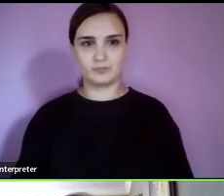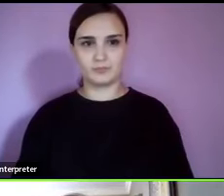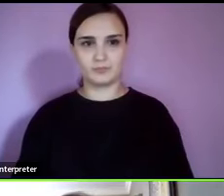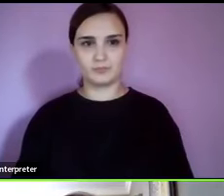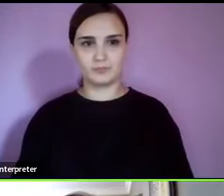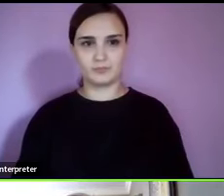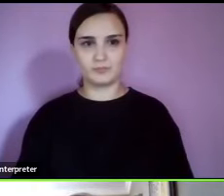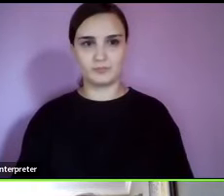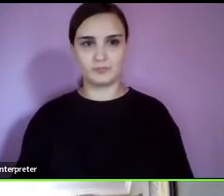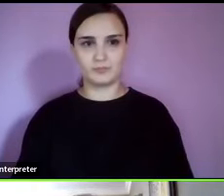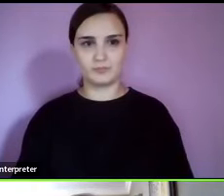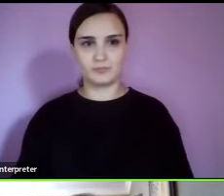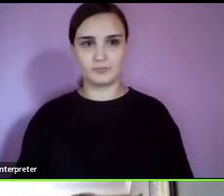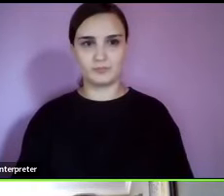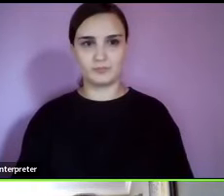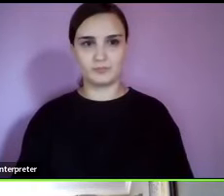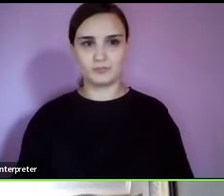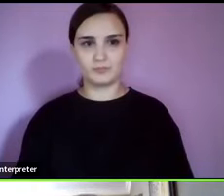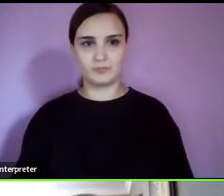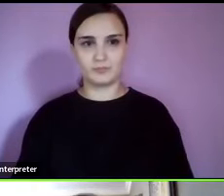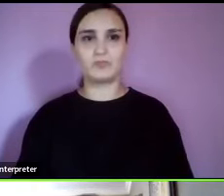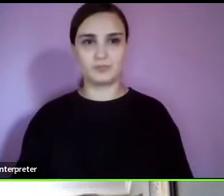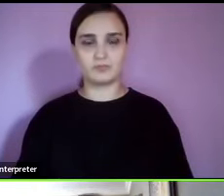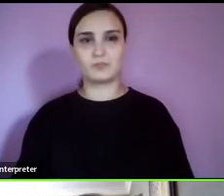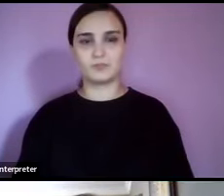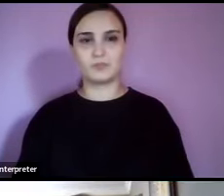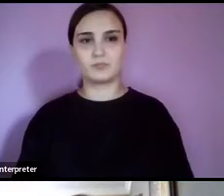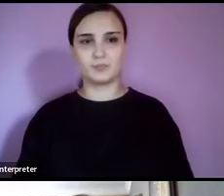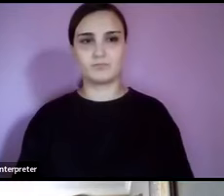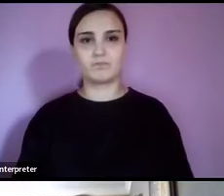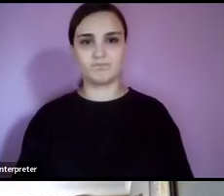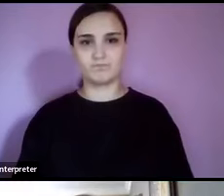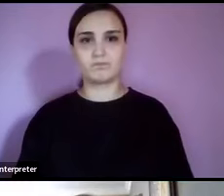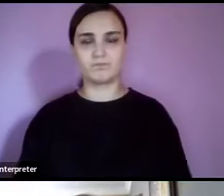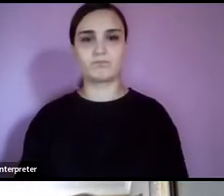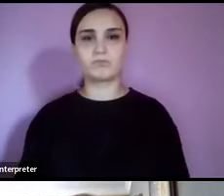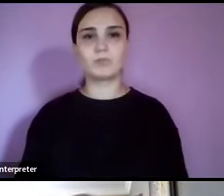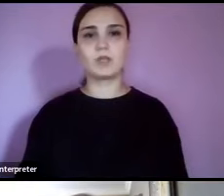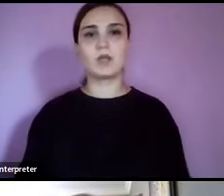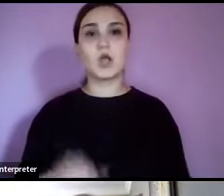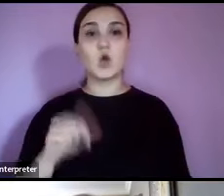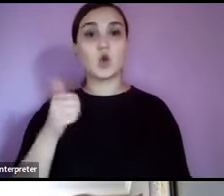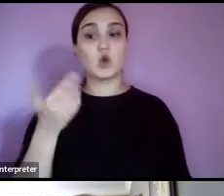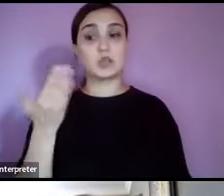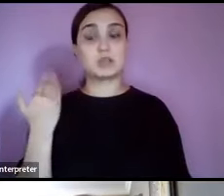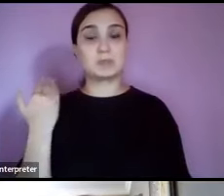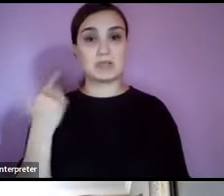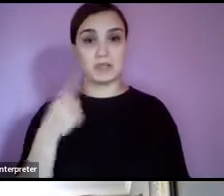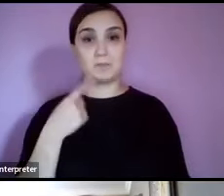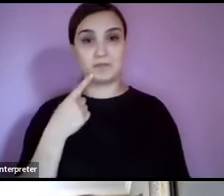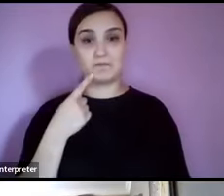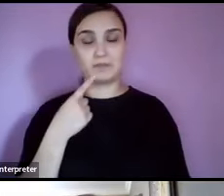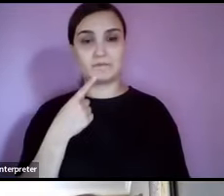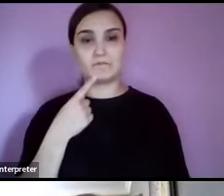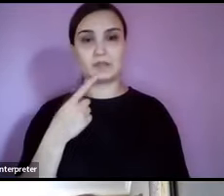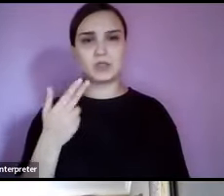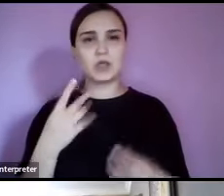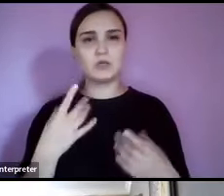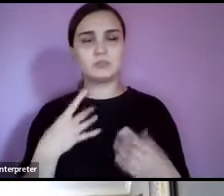them mentally and physically get ready for school. როგორც მანამდე აღნიშნეთ,